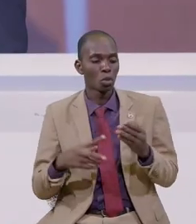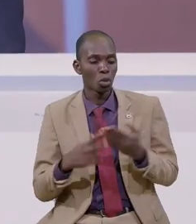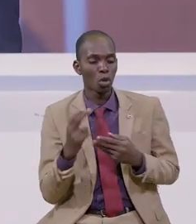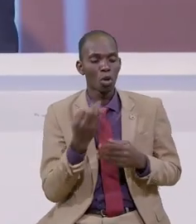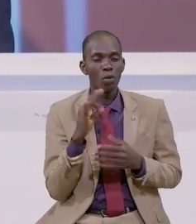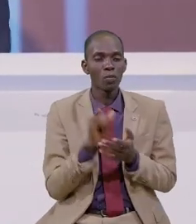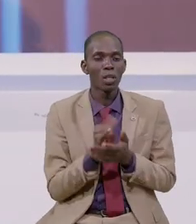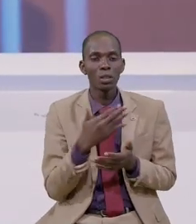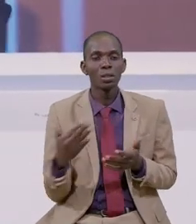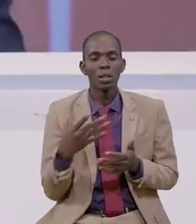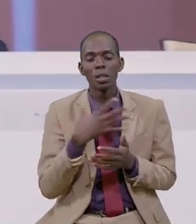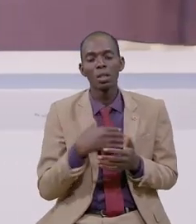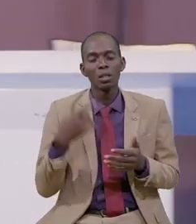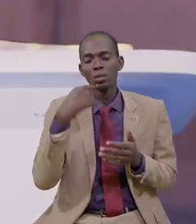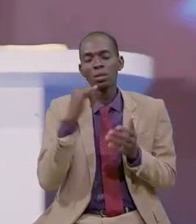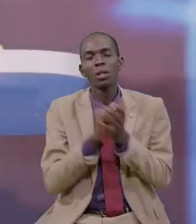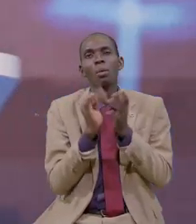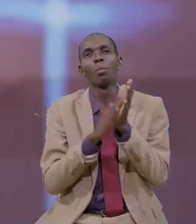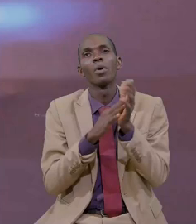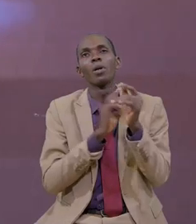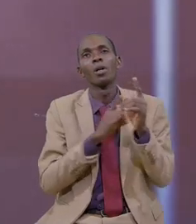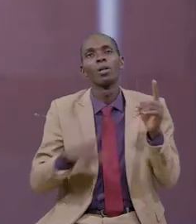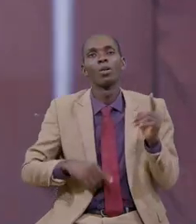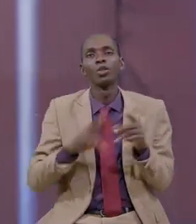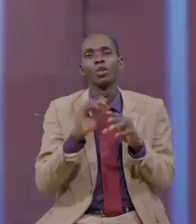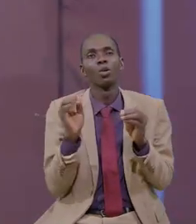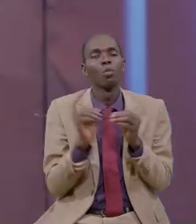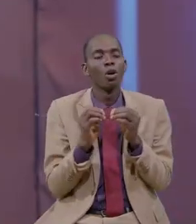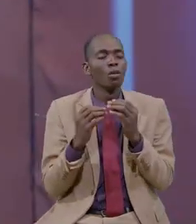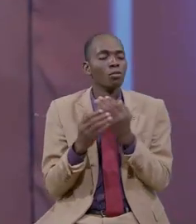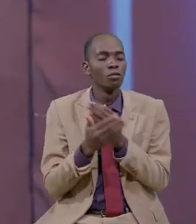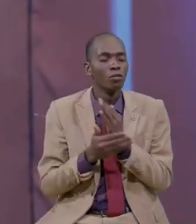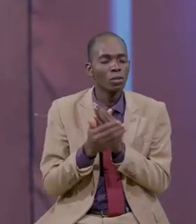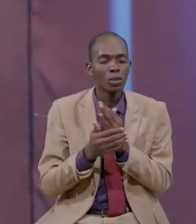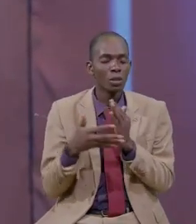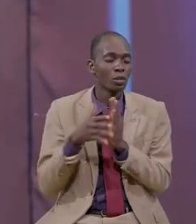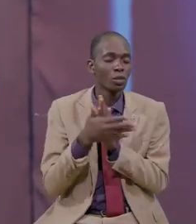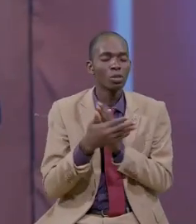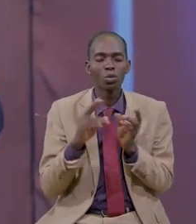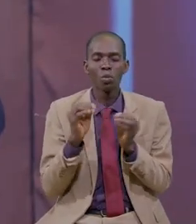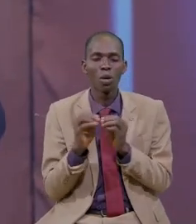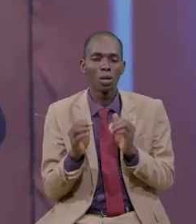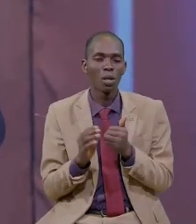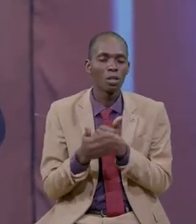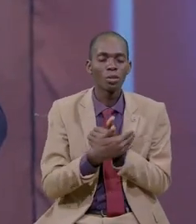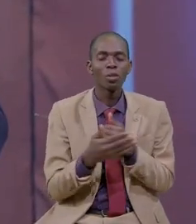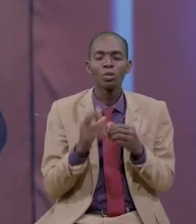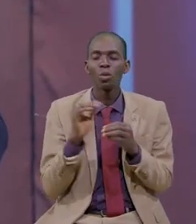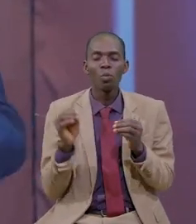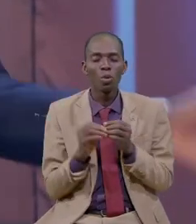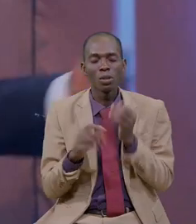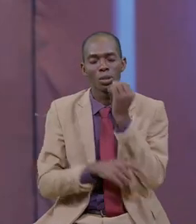Gloire à Dieu, il n'y a plus d'adultère, gloire à Dieu. Plus de fornication, gloire à Dieu. Plus de vol, gloire à